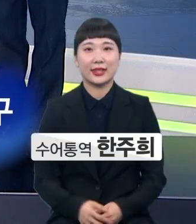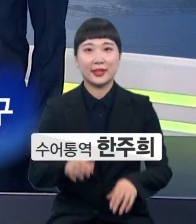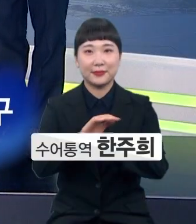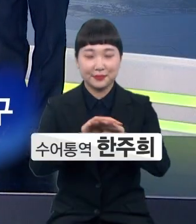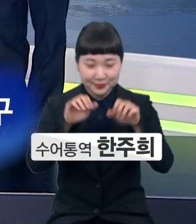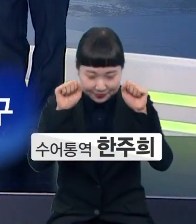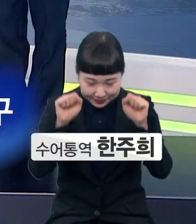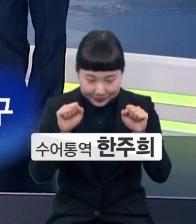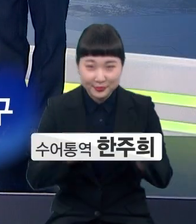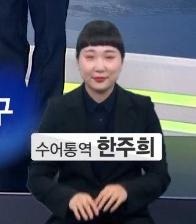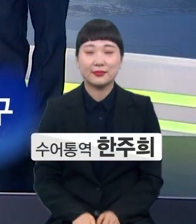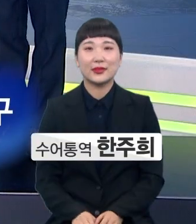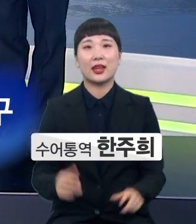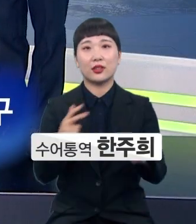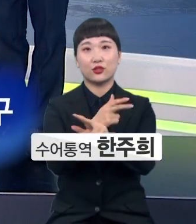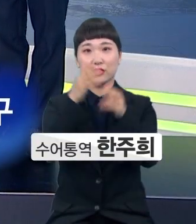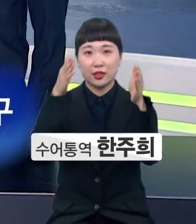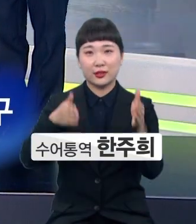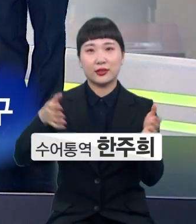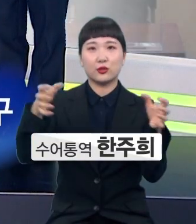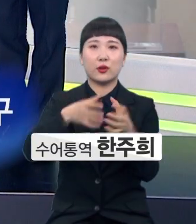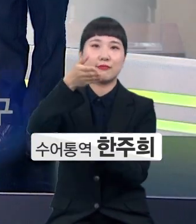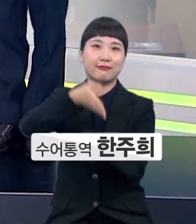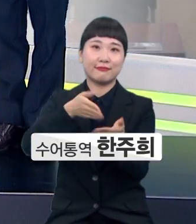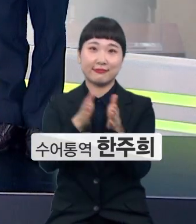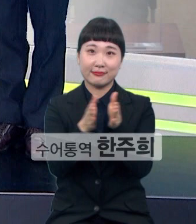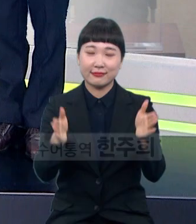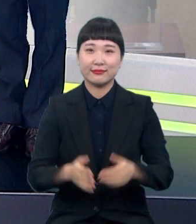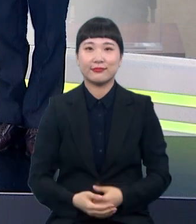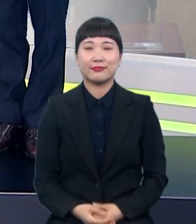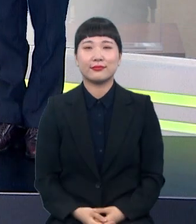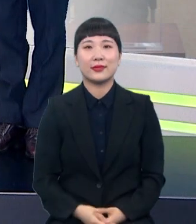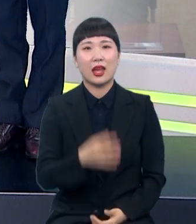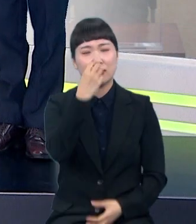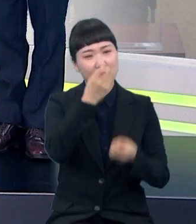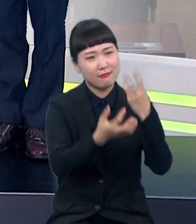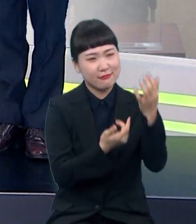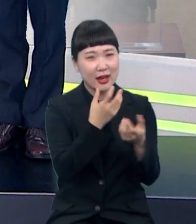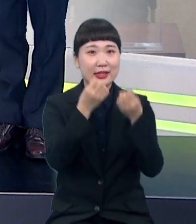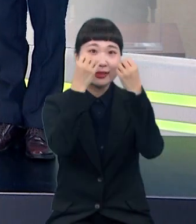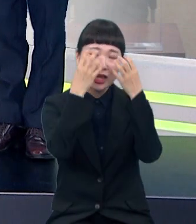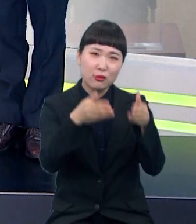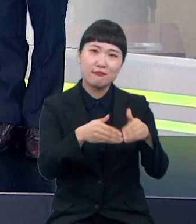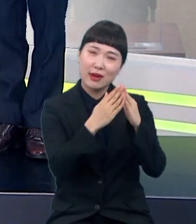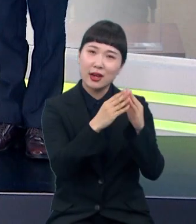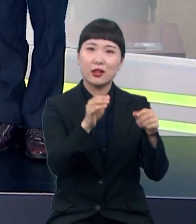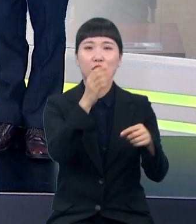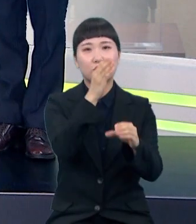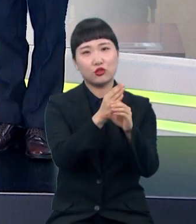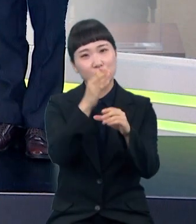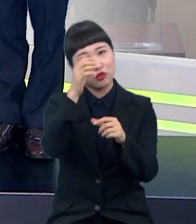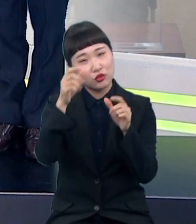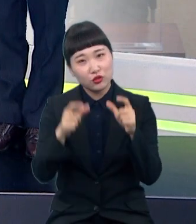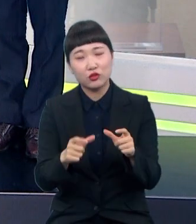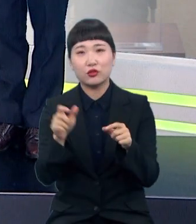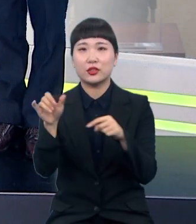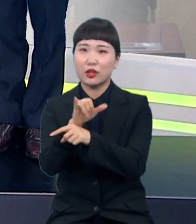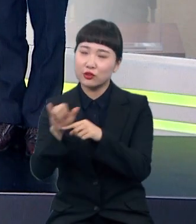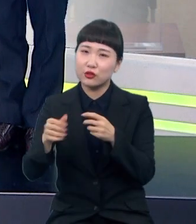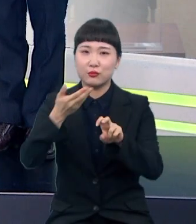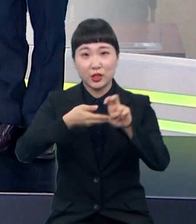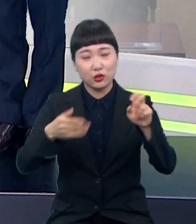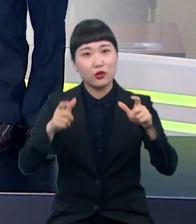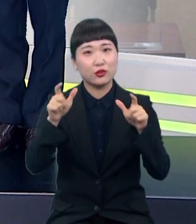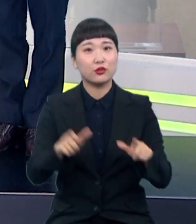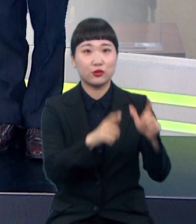시청자 여러분 안녕하십니까? BTV 주간종합뉴스입니다. 소각장 신설을 두고 중구는 물론 연수구와 미추홀구 주민들의